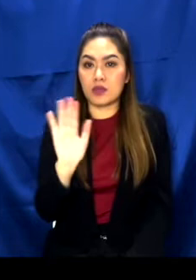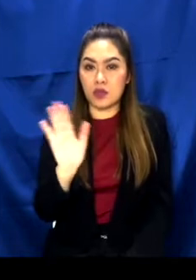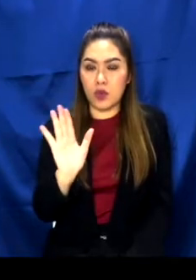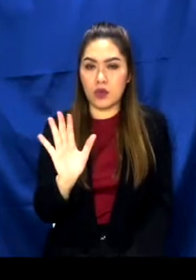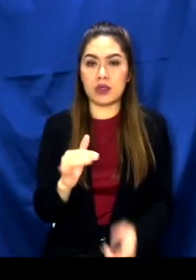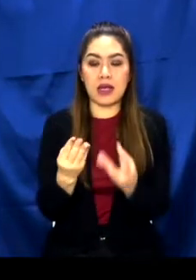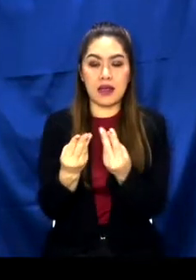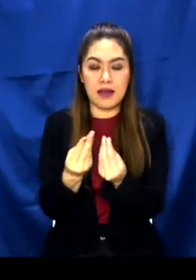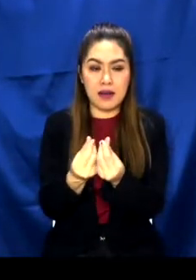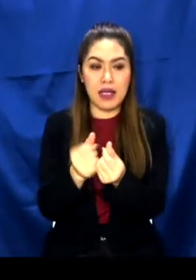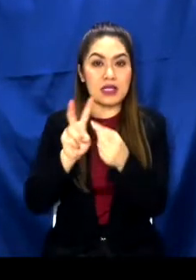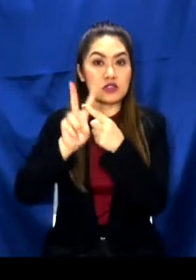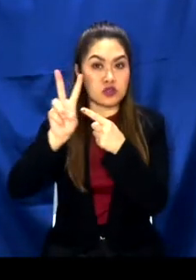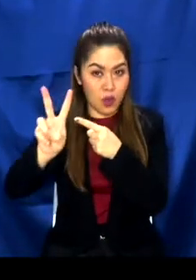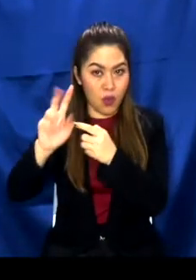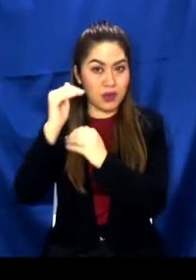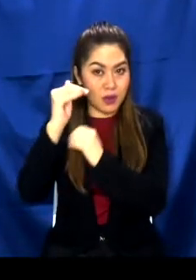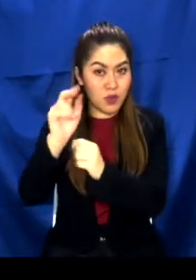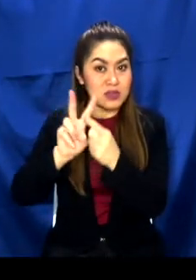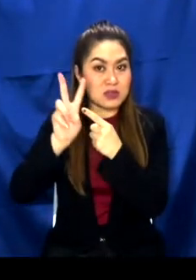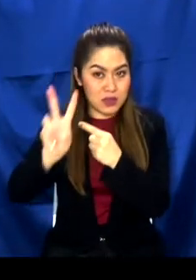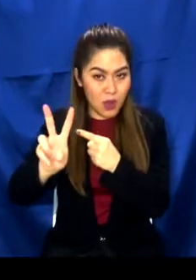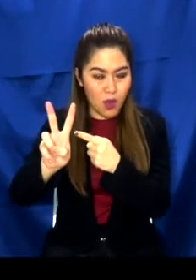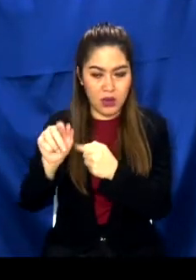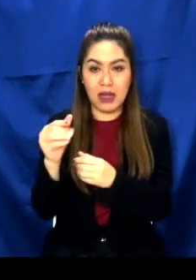แค่ตัวเลขช่องที่2เท่านั้นนะคะ